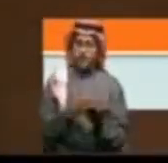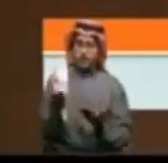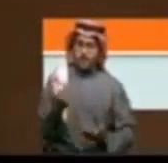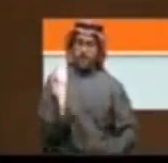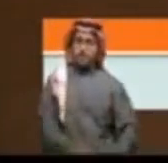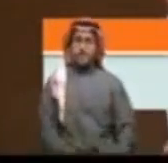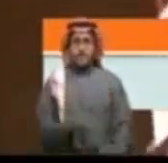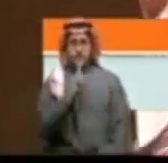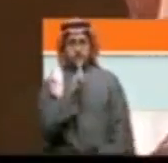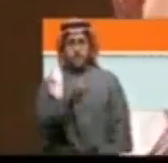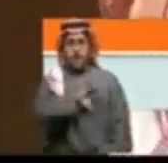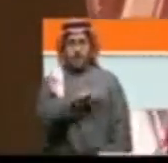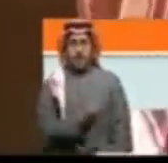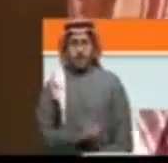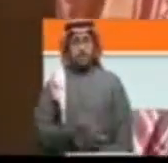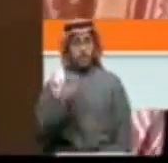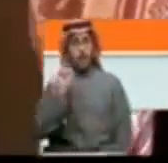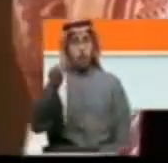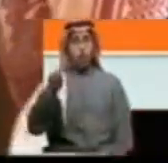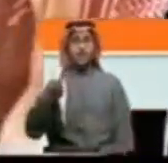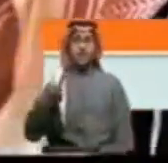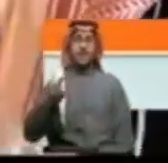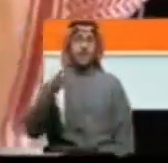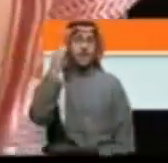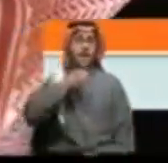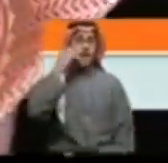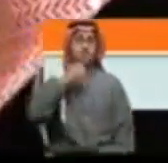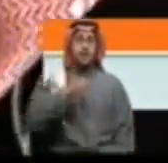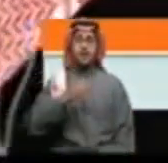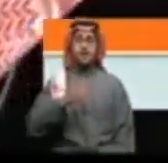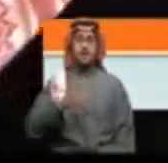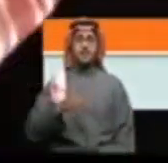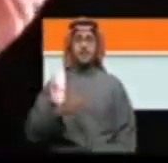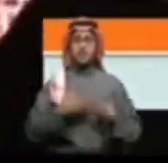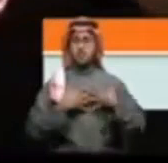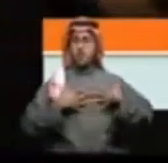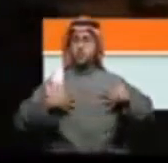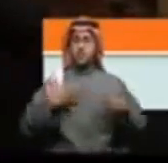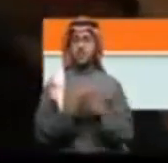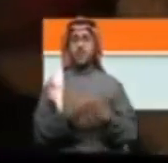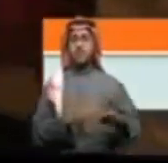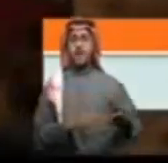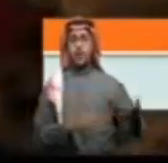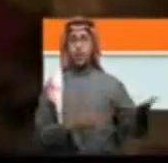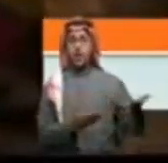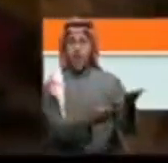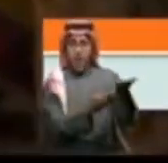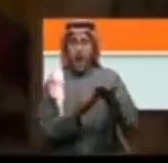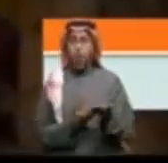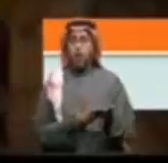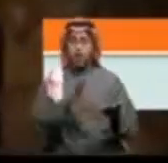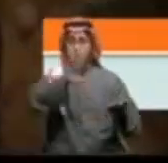الداخل؟ بسم الله الرحمن الرحيم. أول شيء تأتي دولة الإمارات بتلبية دعوة كريمة من سيدي خادم الحرمين الشريفين الملك سلمان عبد